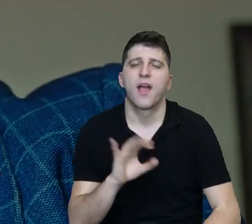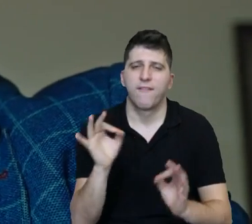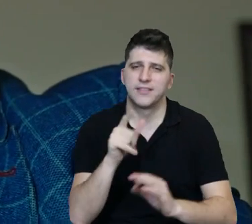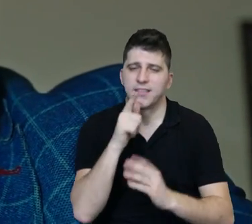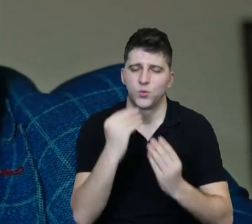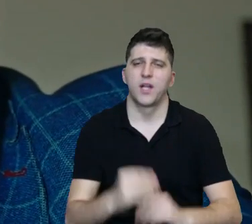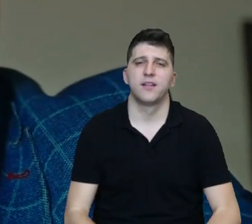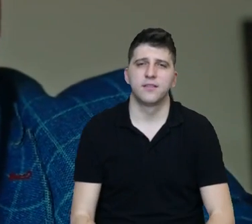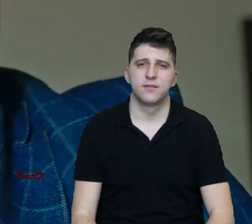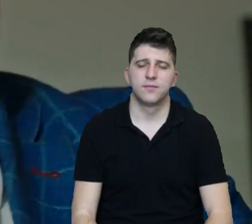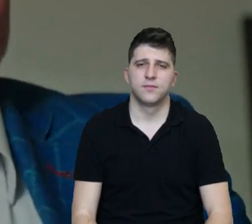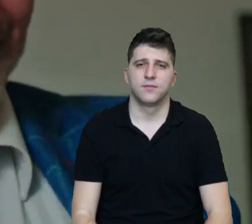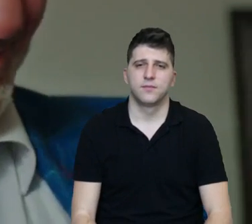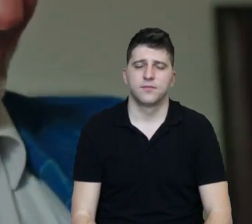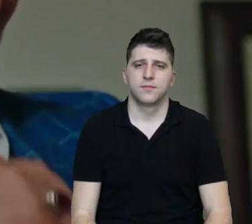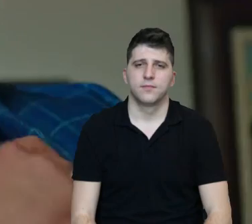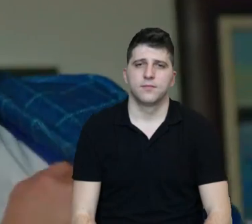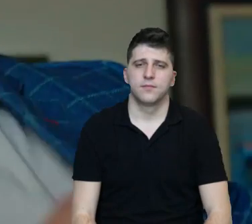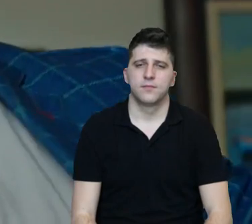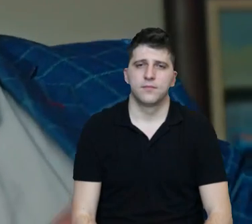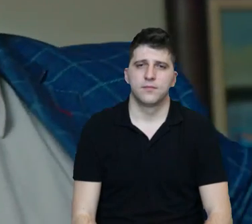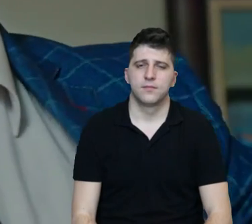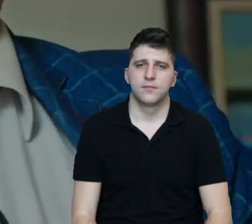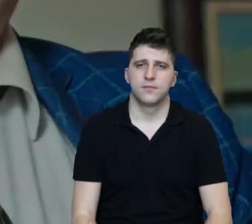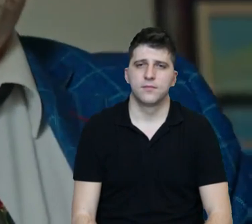Geliyor. Telefonu iç cebine koydu.